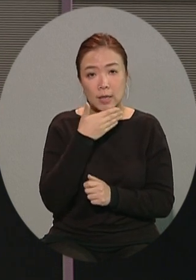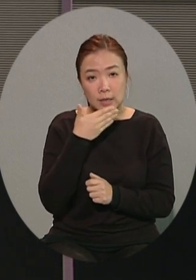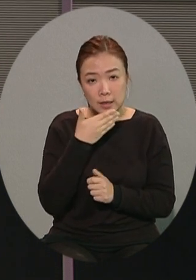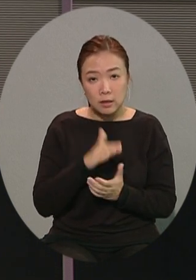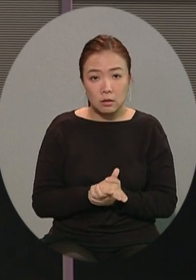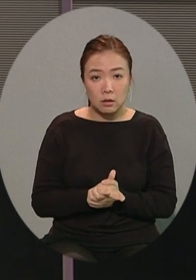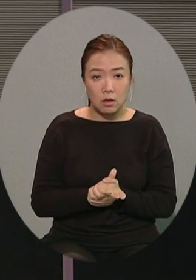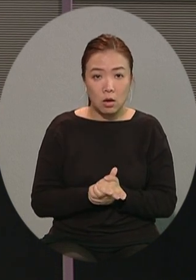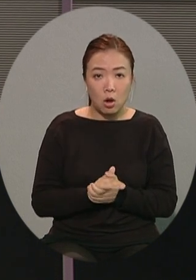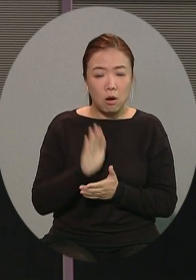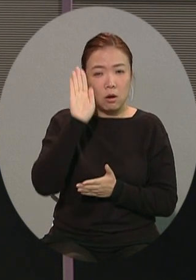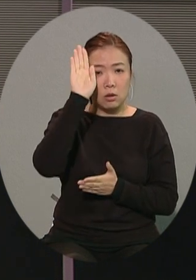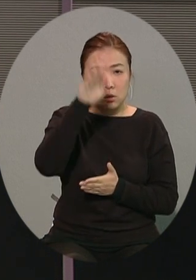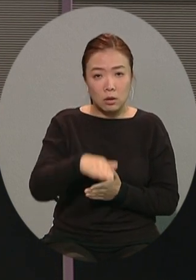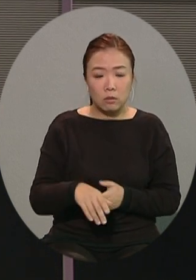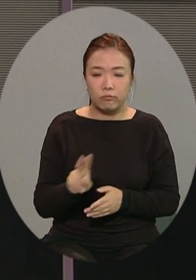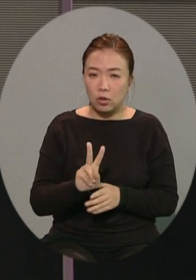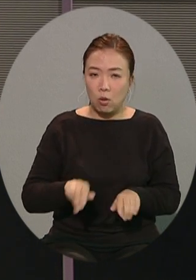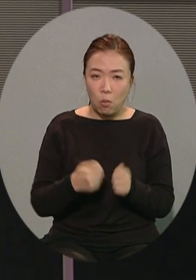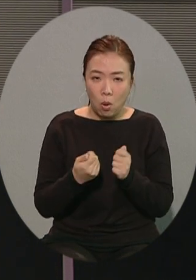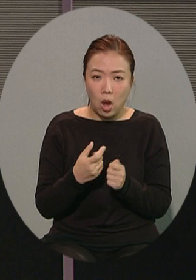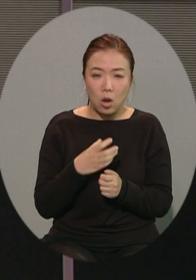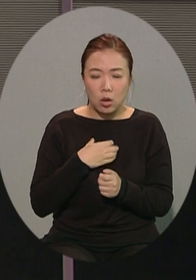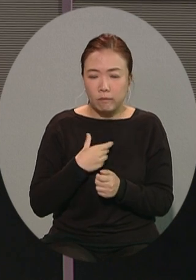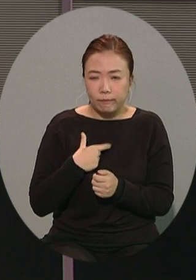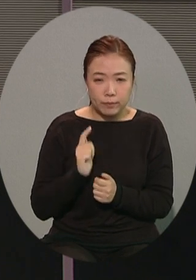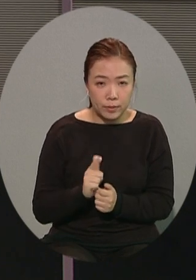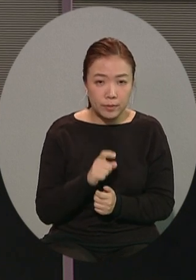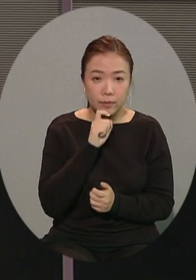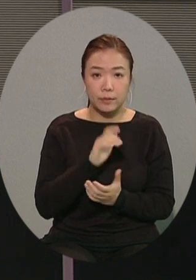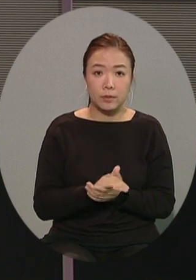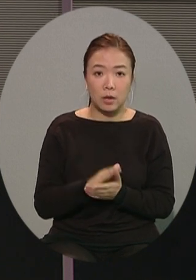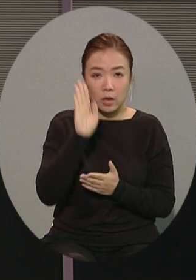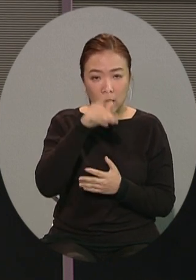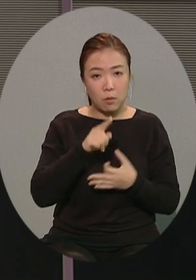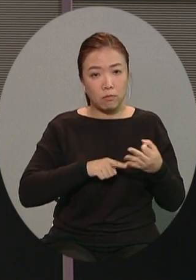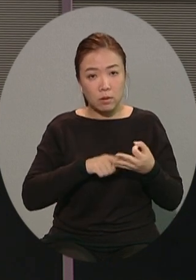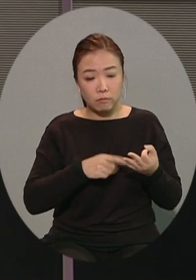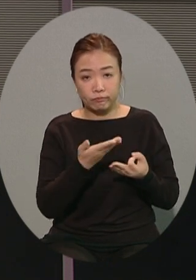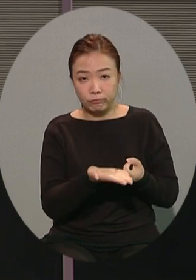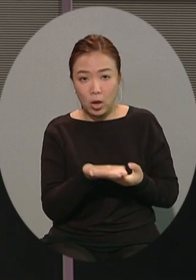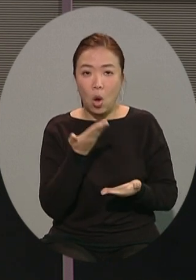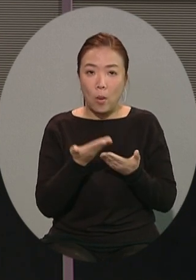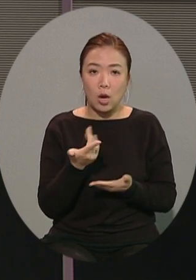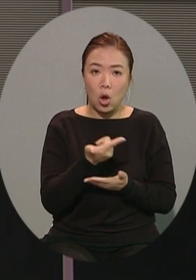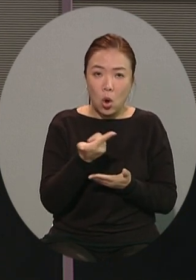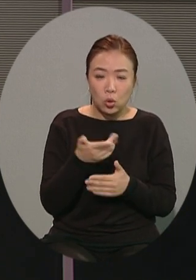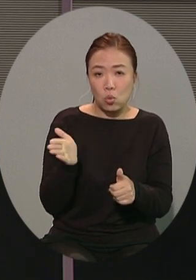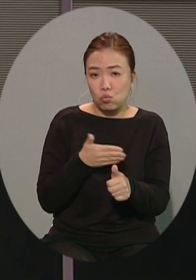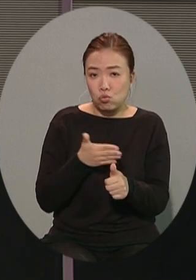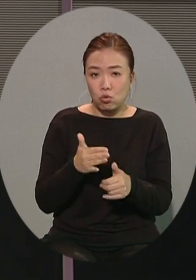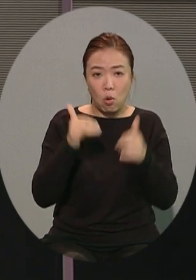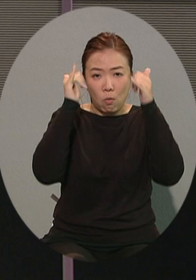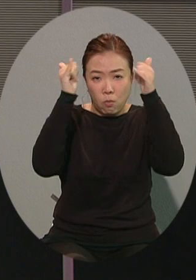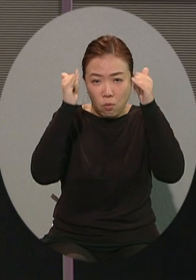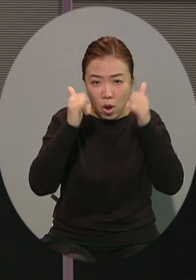佢哋嘅前途都被破壞，我哋感到好心痛。我哋希望嘉誠或者好多鼓吹動力、勇武